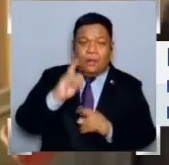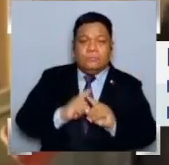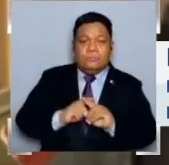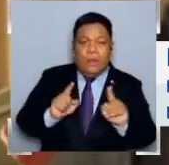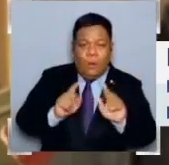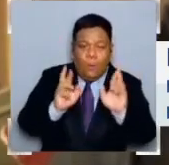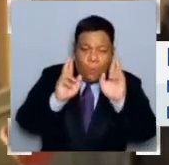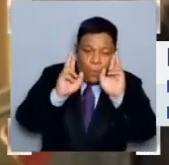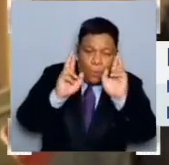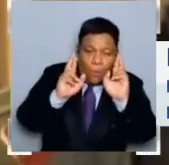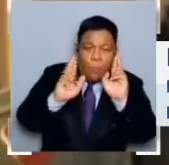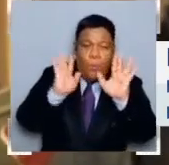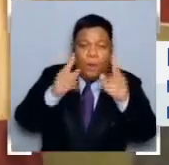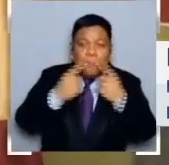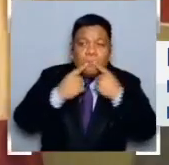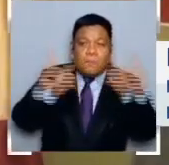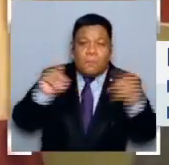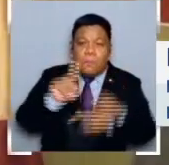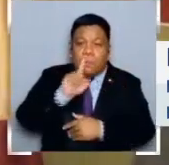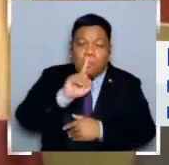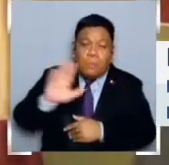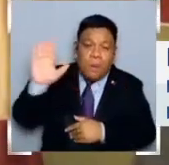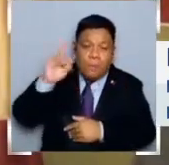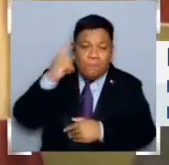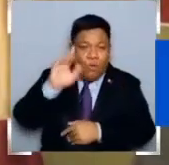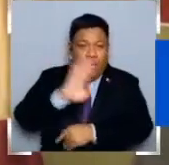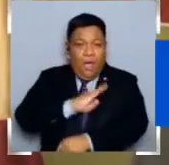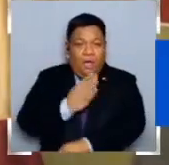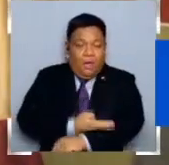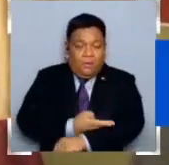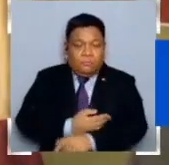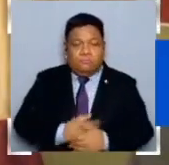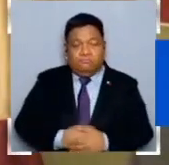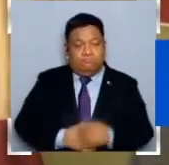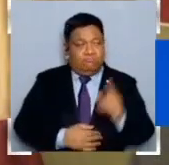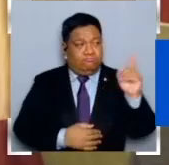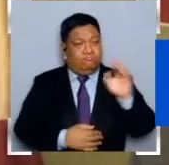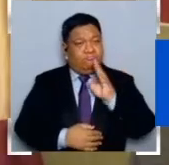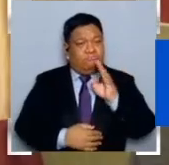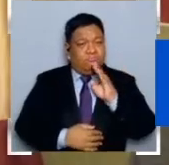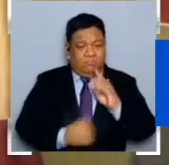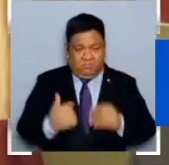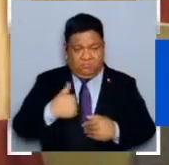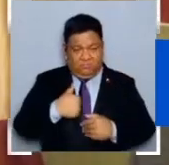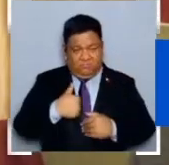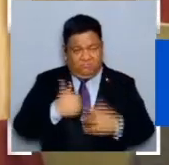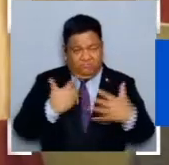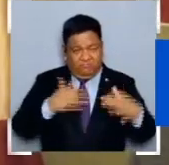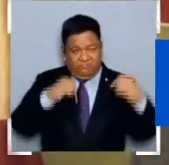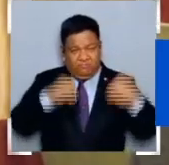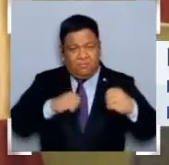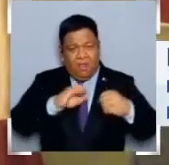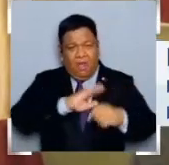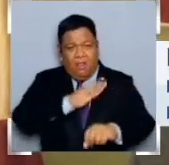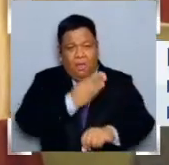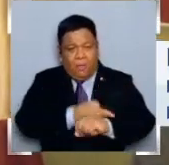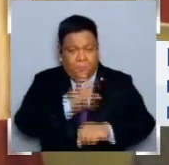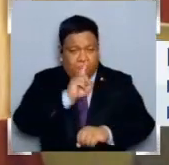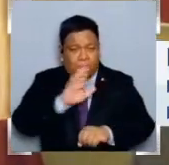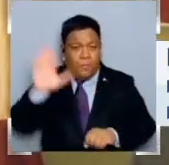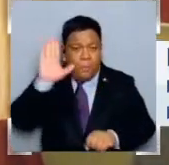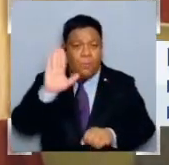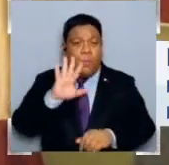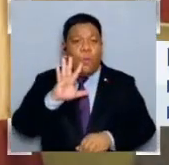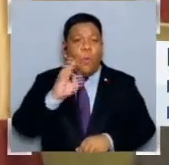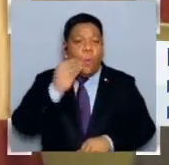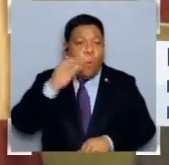niya ang pangako naman sa kanyang anak. Nag-promise pa naman ako sa anak ko na mauuwi ako by Christmas and